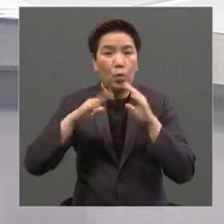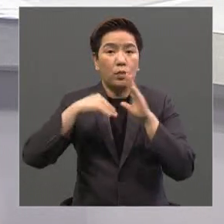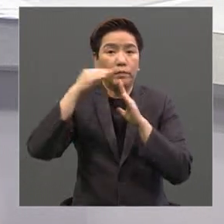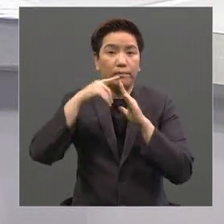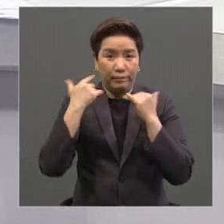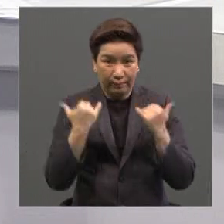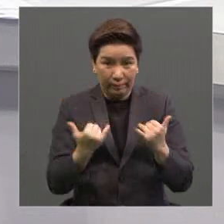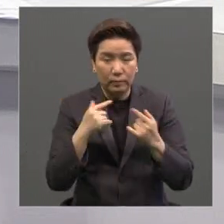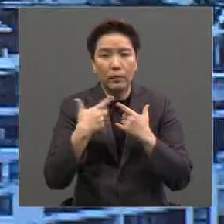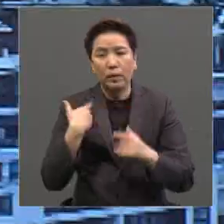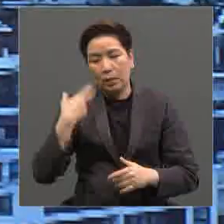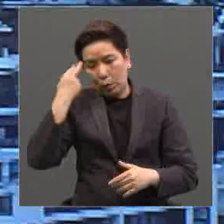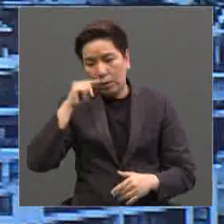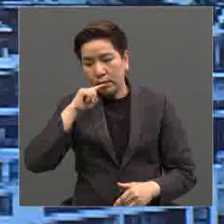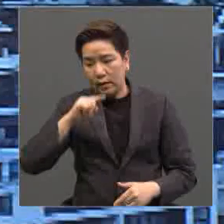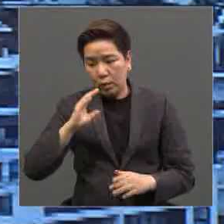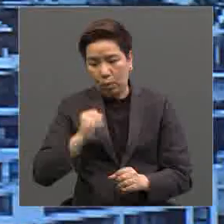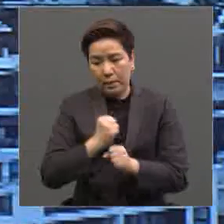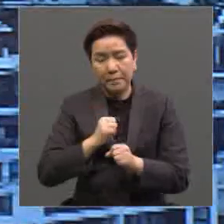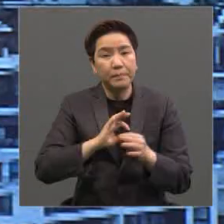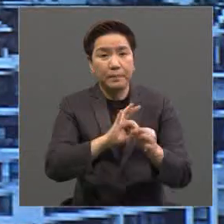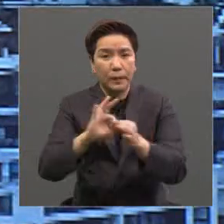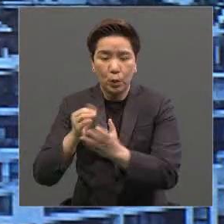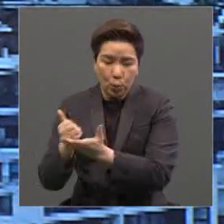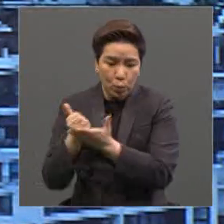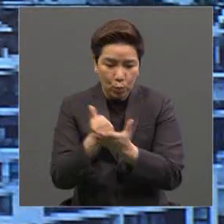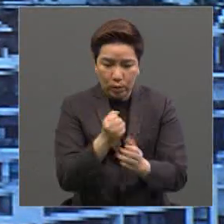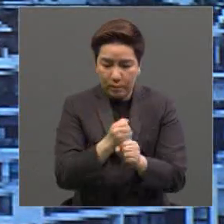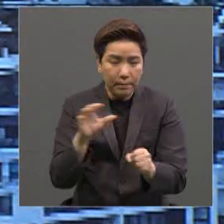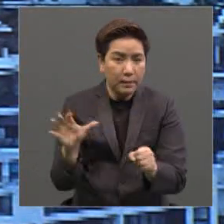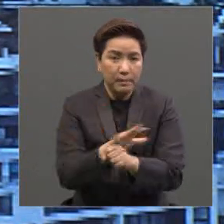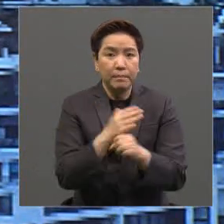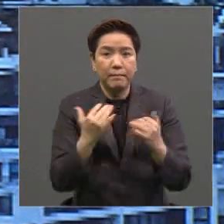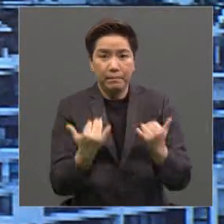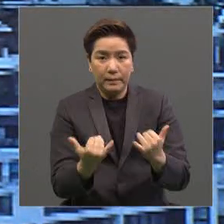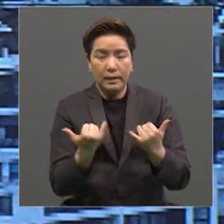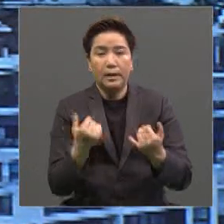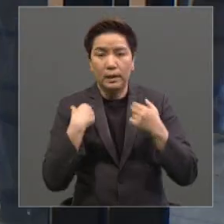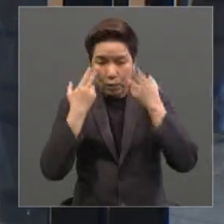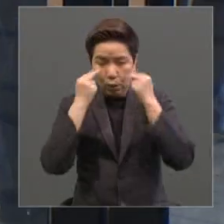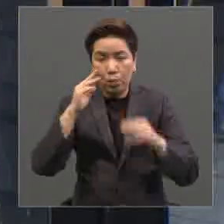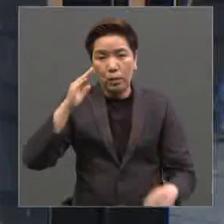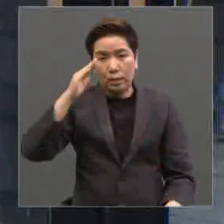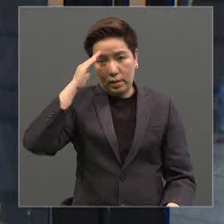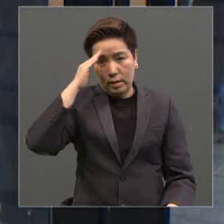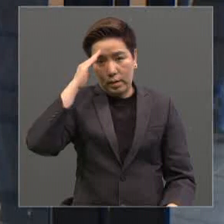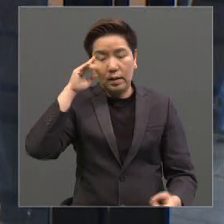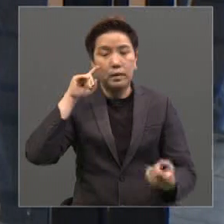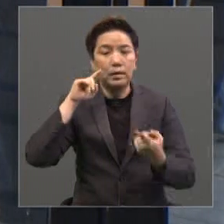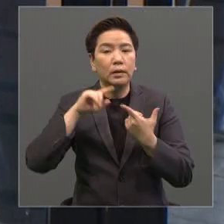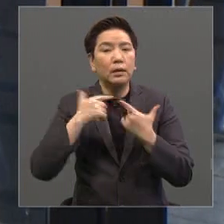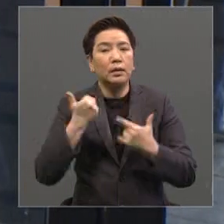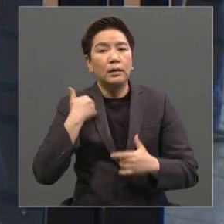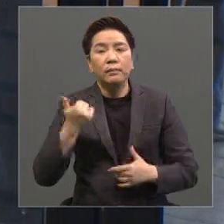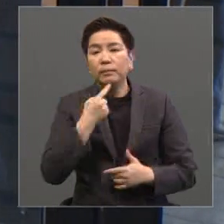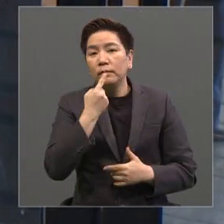ภาคเหนือตอนบนนะคะท่านได้สั่งการให้หน่วยงานที่เกี่ยวข้องเร่งช่วยเหลืออย่างเต็มที่เลยค่ะพลเอกประยุทธ์จันทร์โอชานายกรัฐมนตรีนะคะ